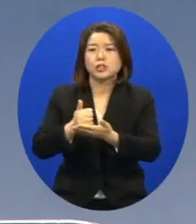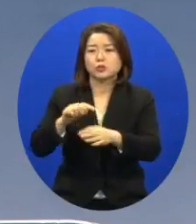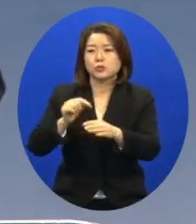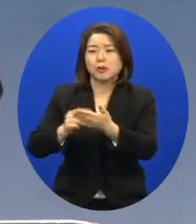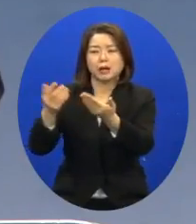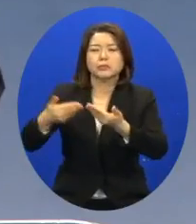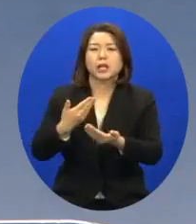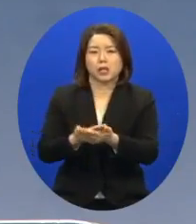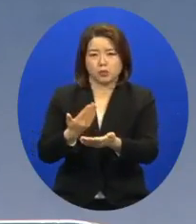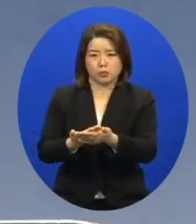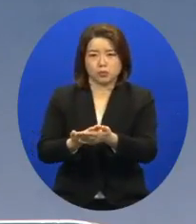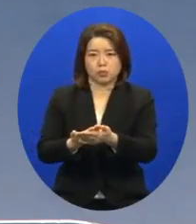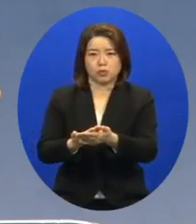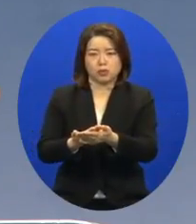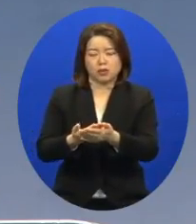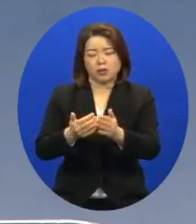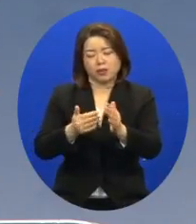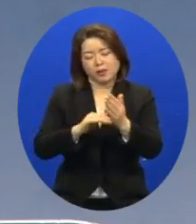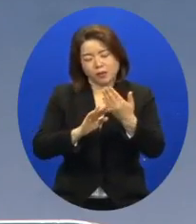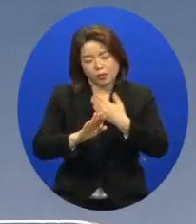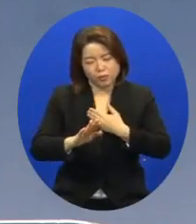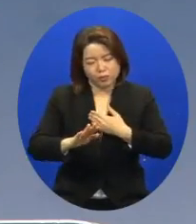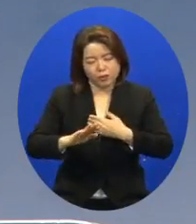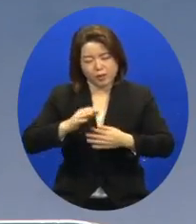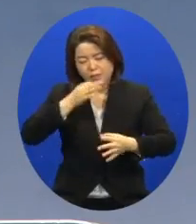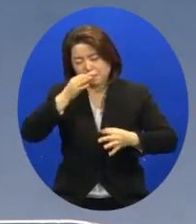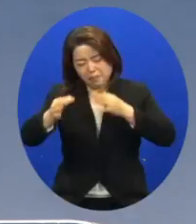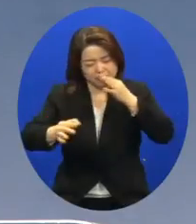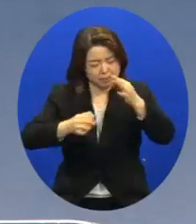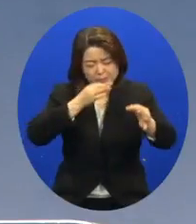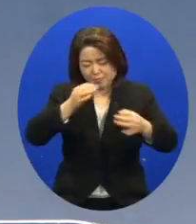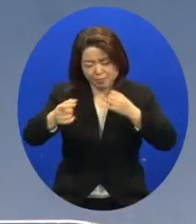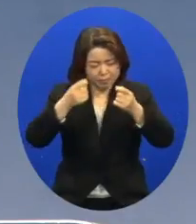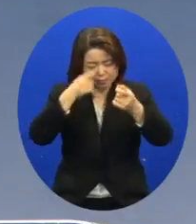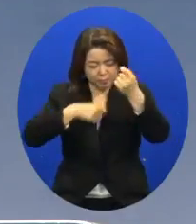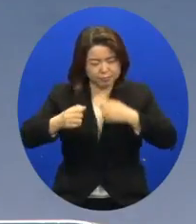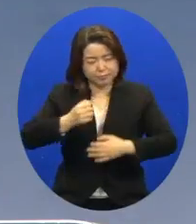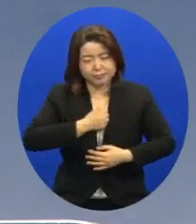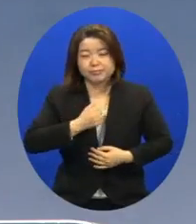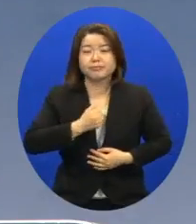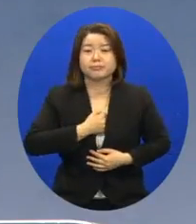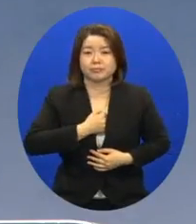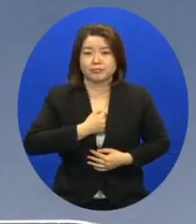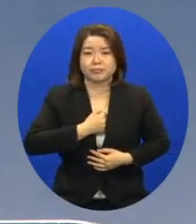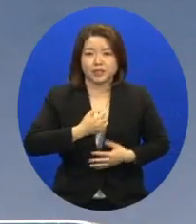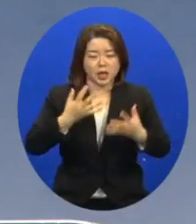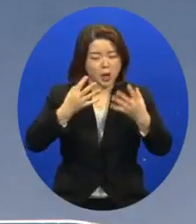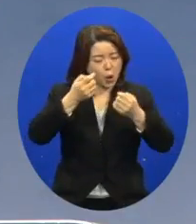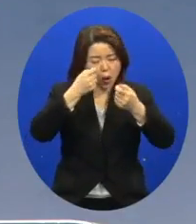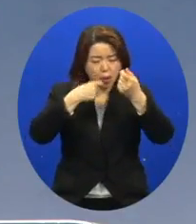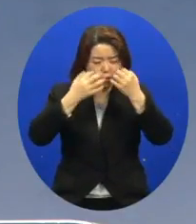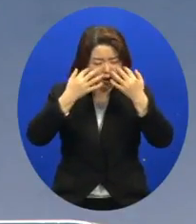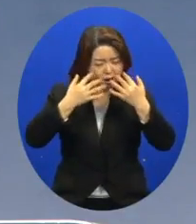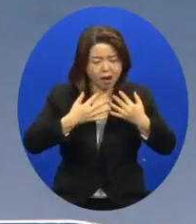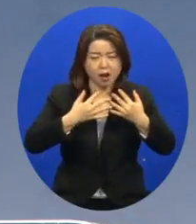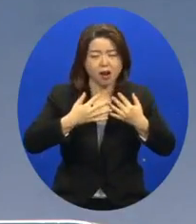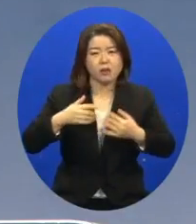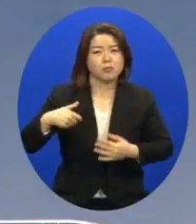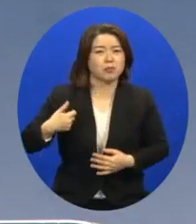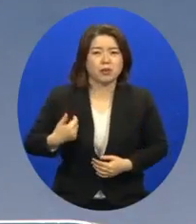겉잡을 수 없는 통보 키 타자 나왔어요 왜 그렇게 애통하는 지 얼마나 오르는지 모름